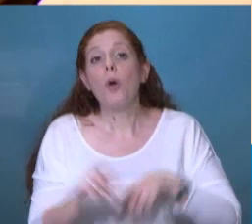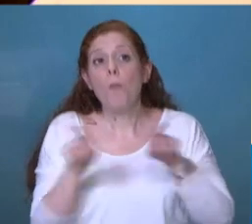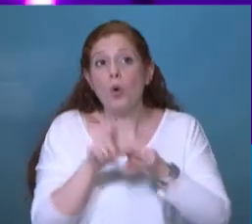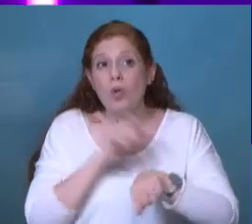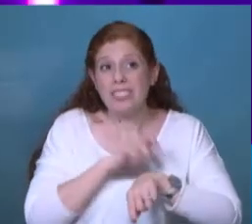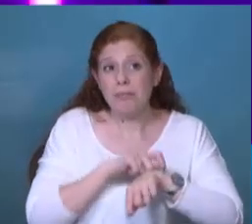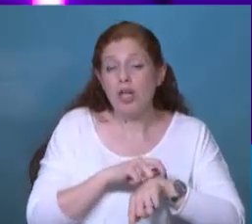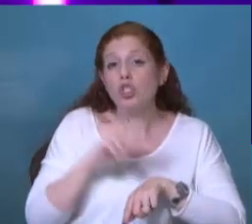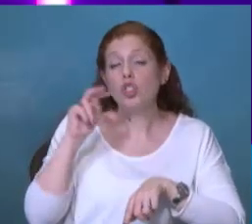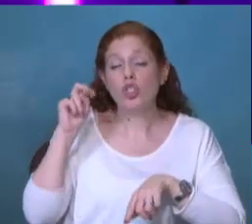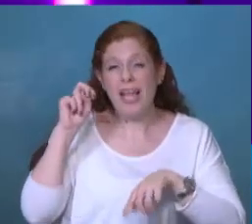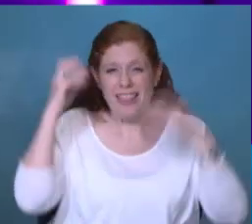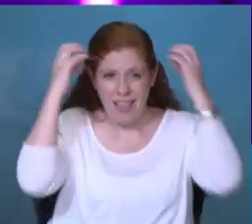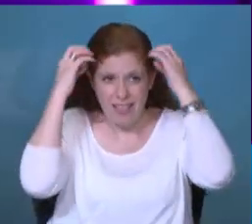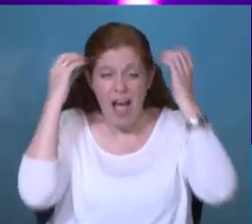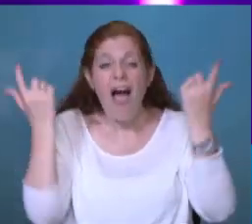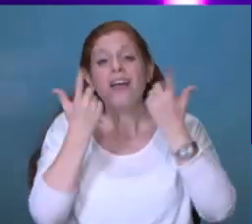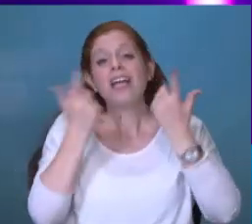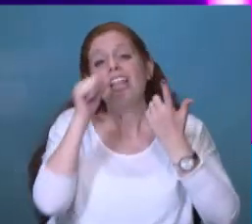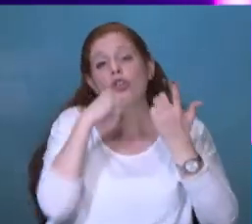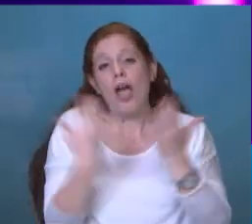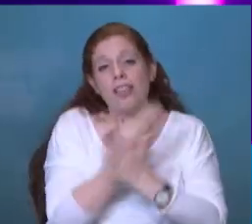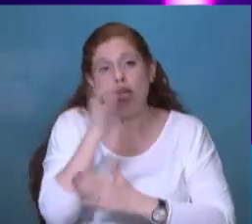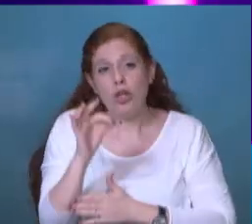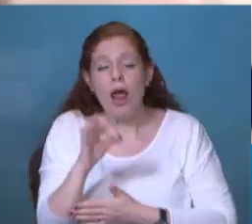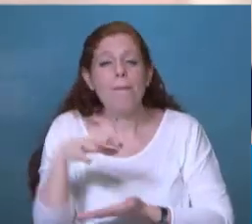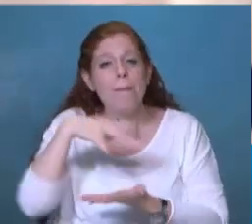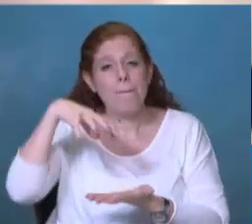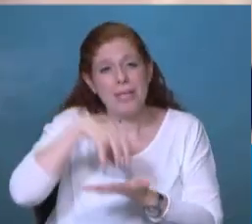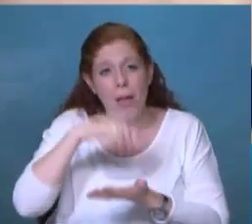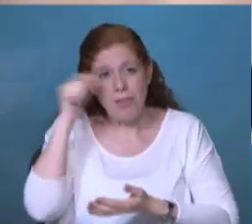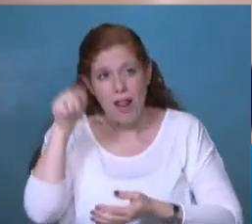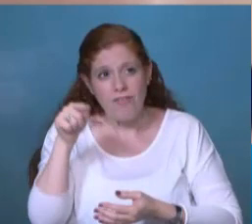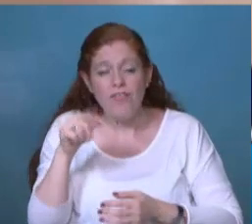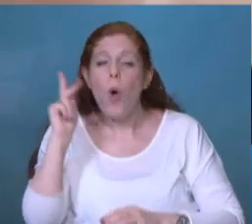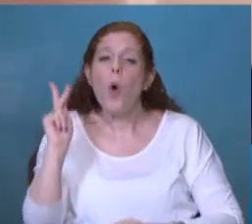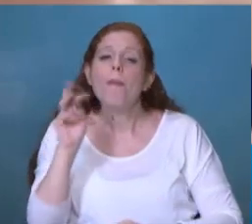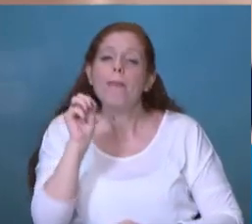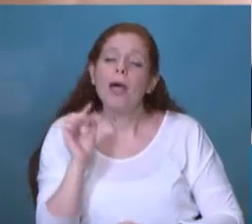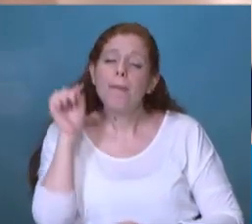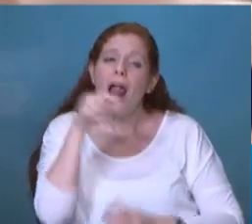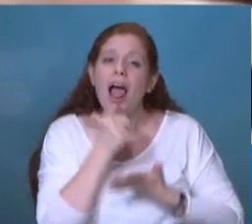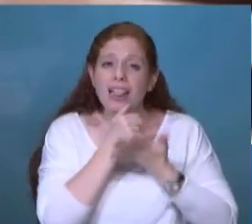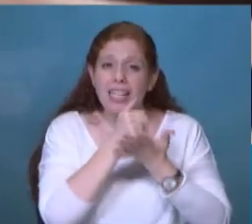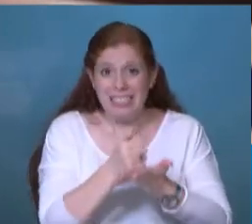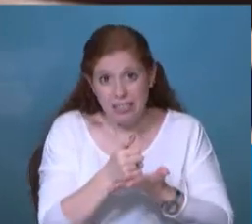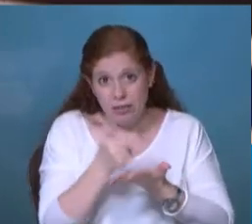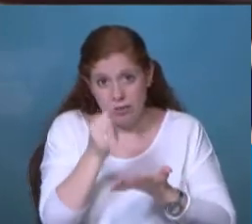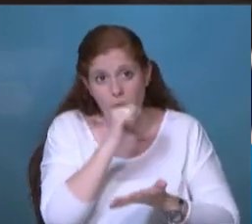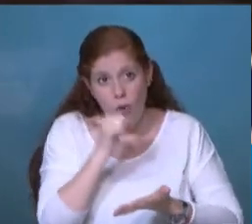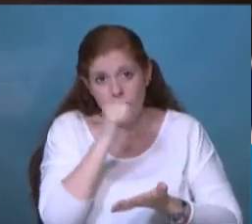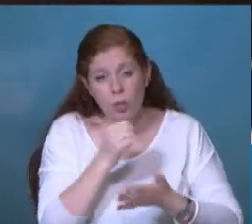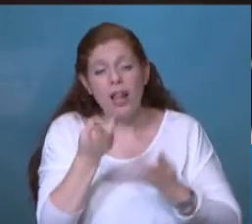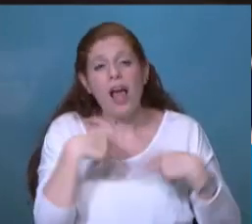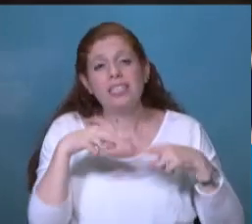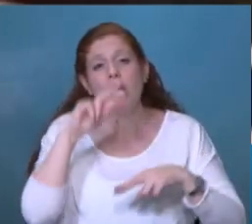חגגה הבוקר את צאת השיר החדש שלה, במתחם האקספו בתל אביב, עלה קובי מרימי, הנציג הנוכחי לאירוויזיון, לחזרה שנייה על